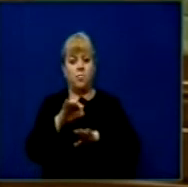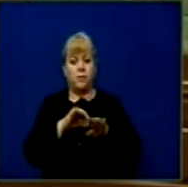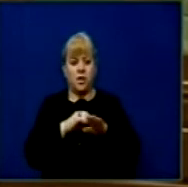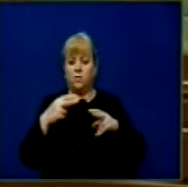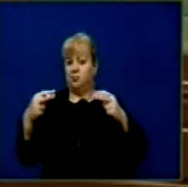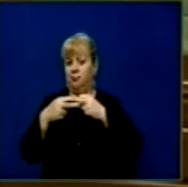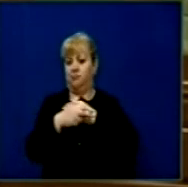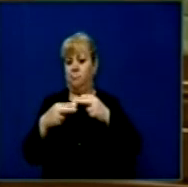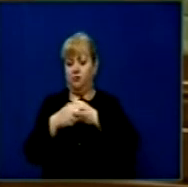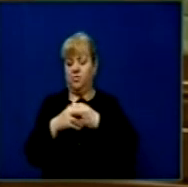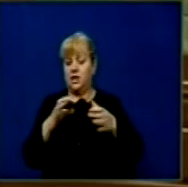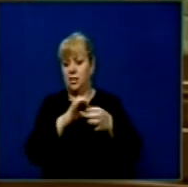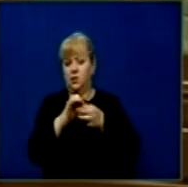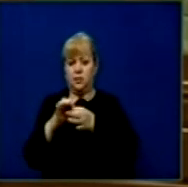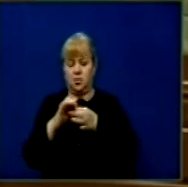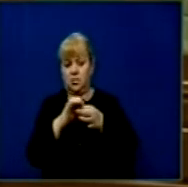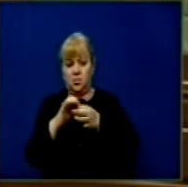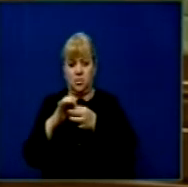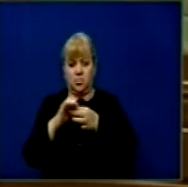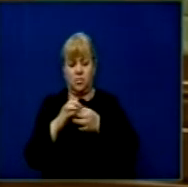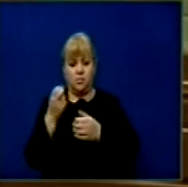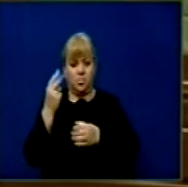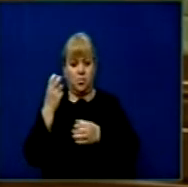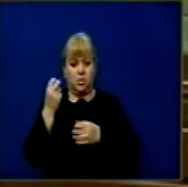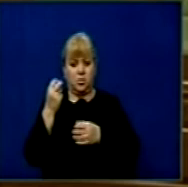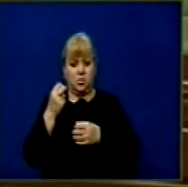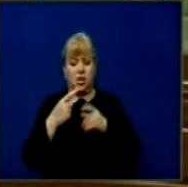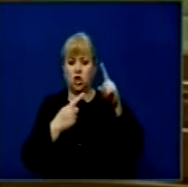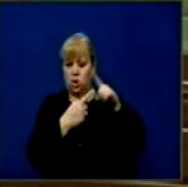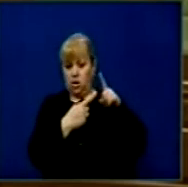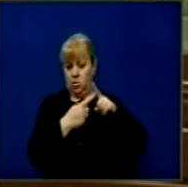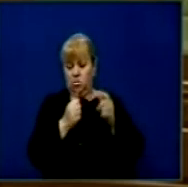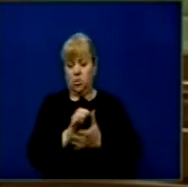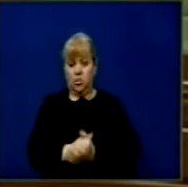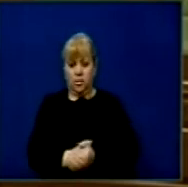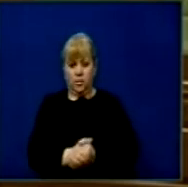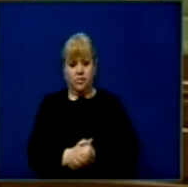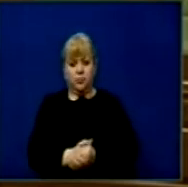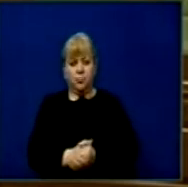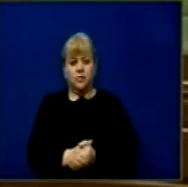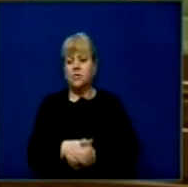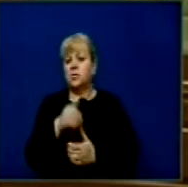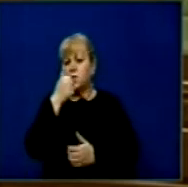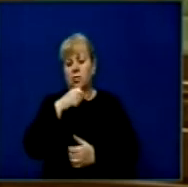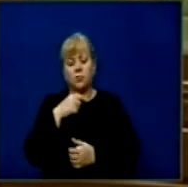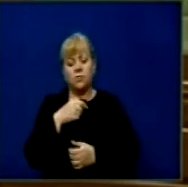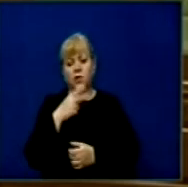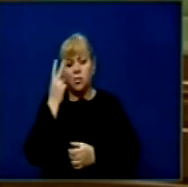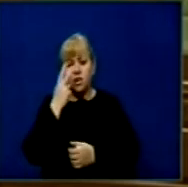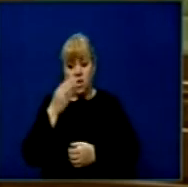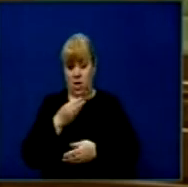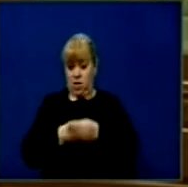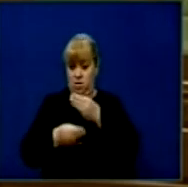autostradës, që e lidh ose supozohet ta lidh Prishtinën me Tiranën apo jo. Po çka nuk kupton kjo? Kjo nuk kupton që rritja